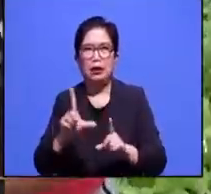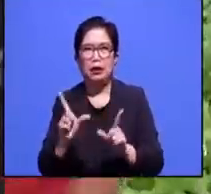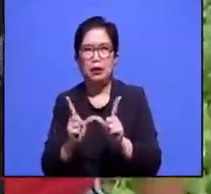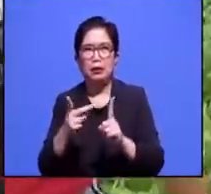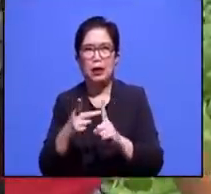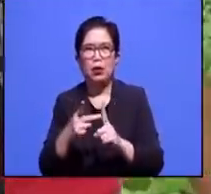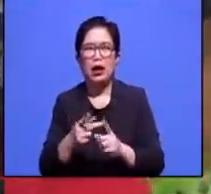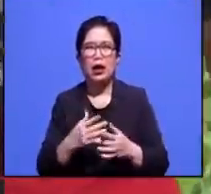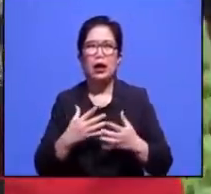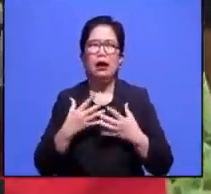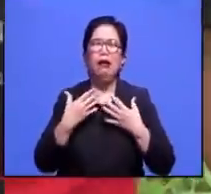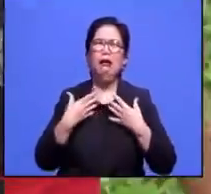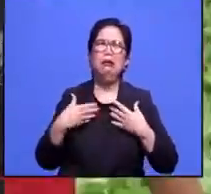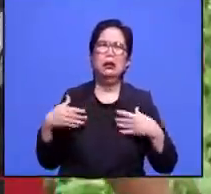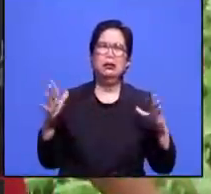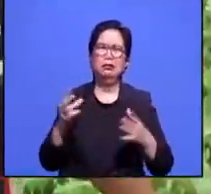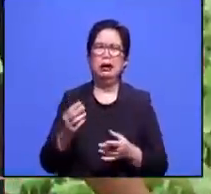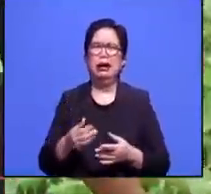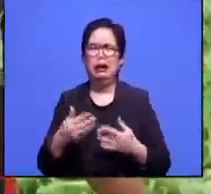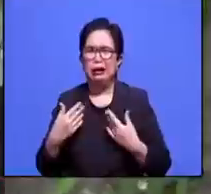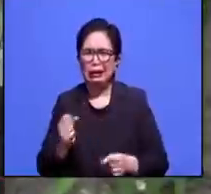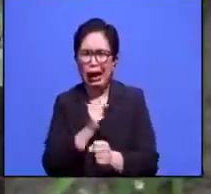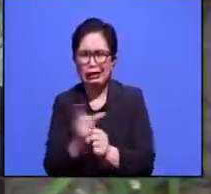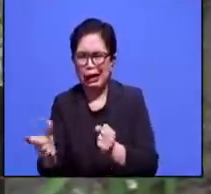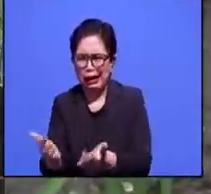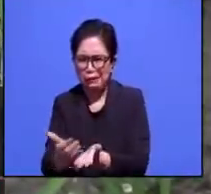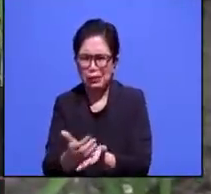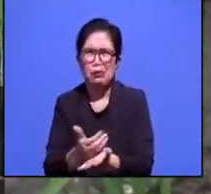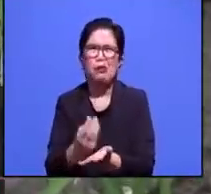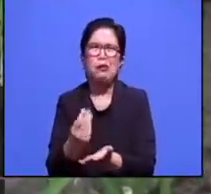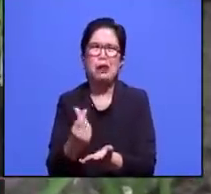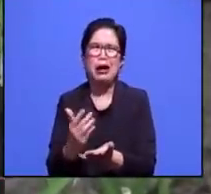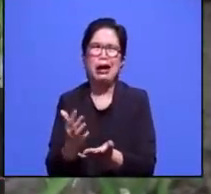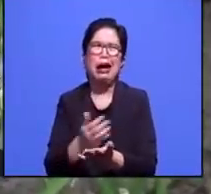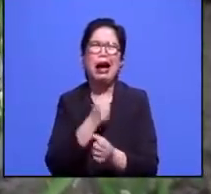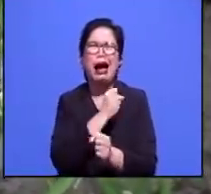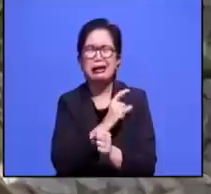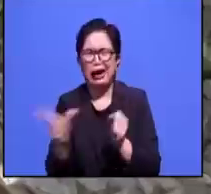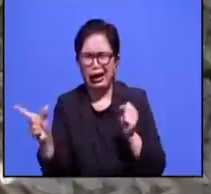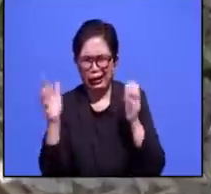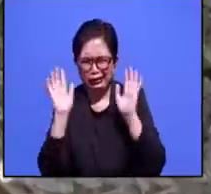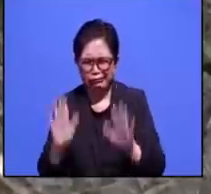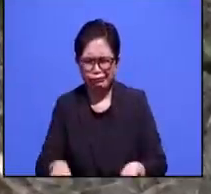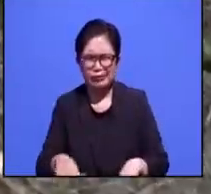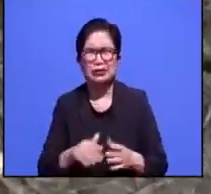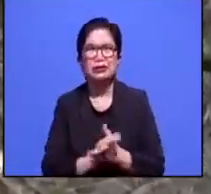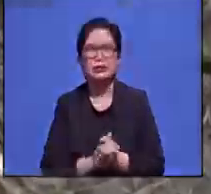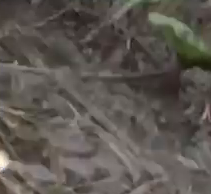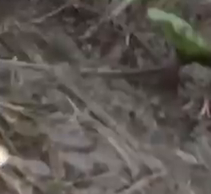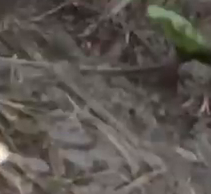harapan untuk meraih upah dari jerih payah mereka Agung Wibowo Jombang Jawa Timur